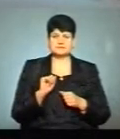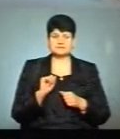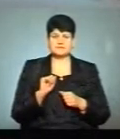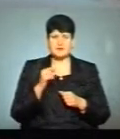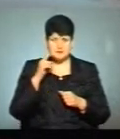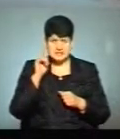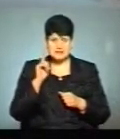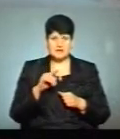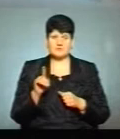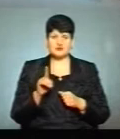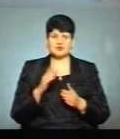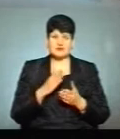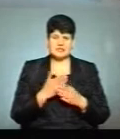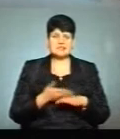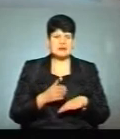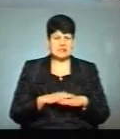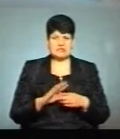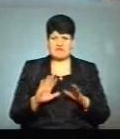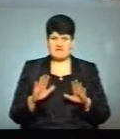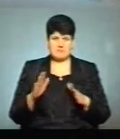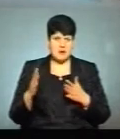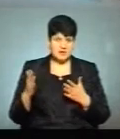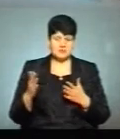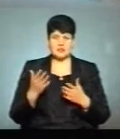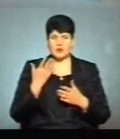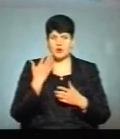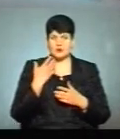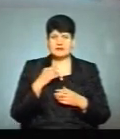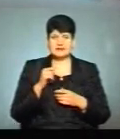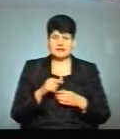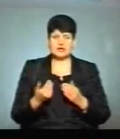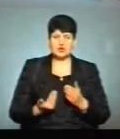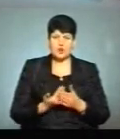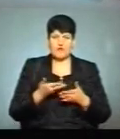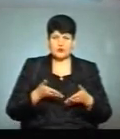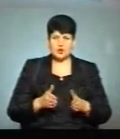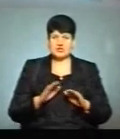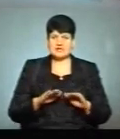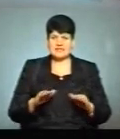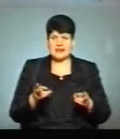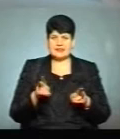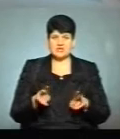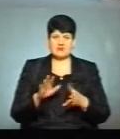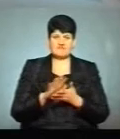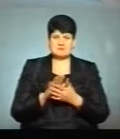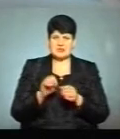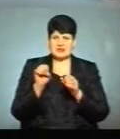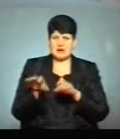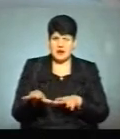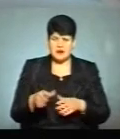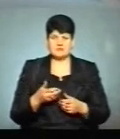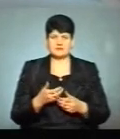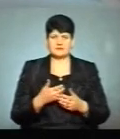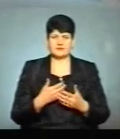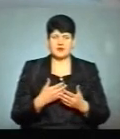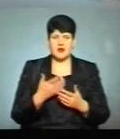ми знаємо, що є такі складні випадки, коли таких новонароджених дітей залишають в смітниках, коли